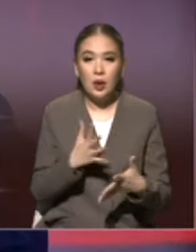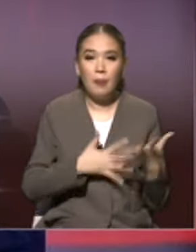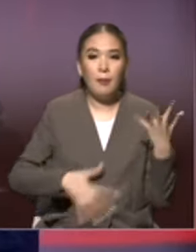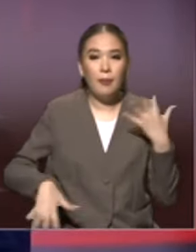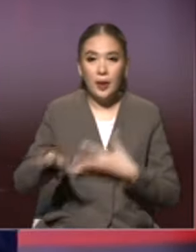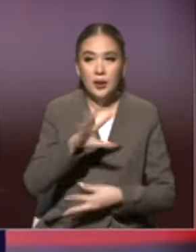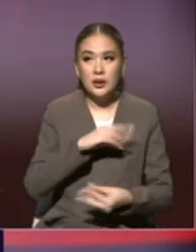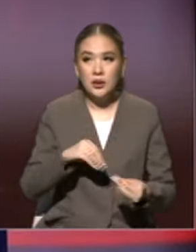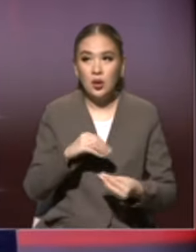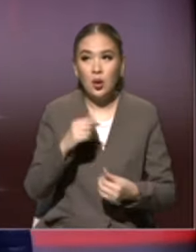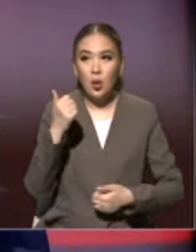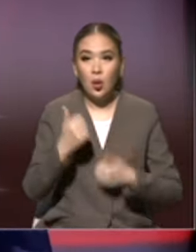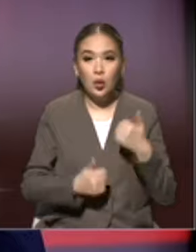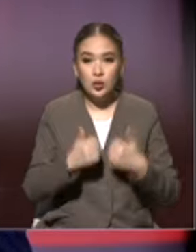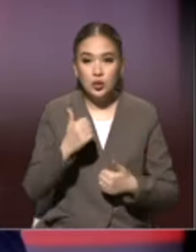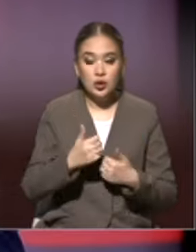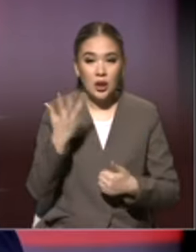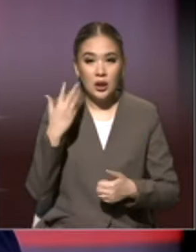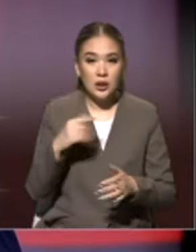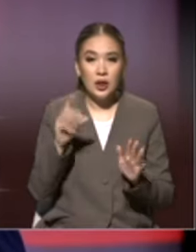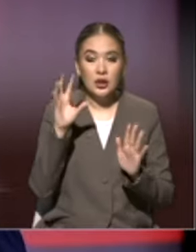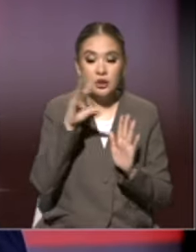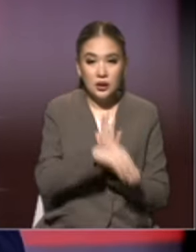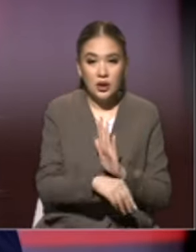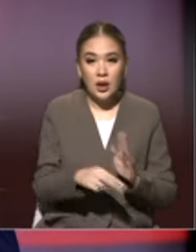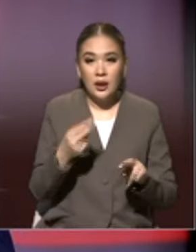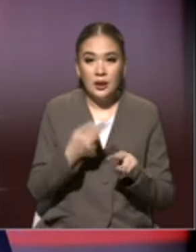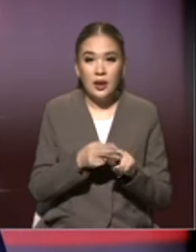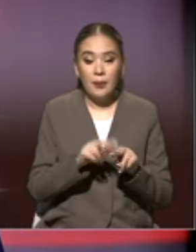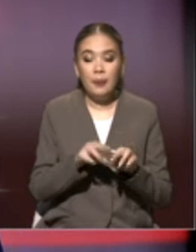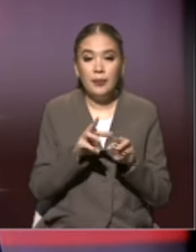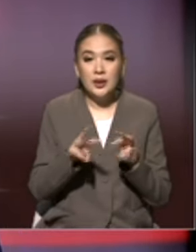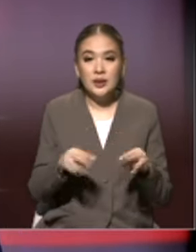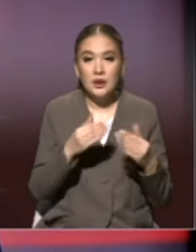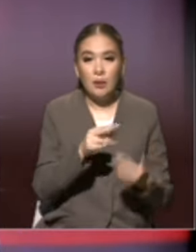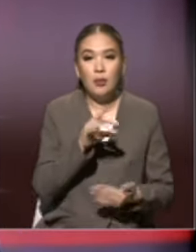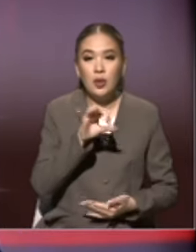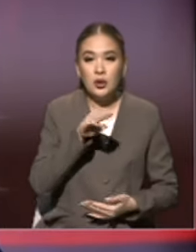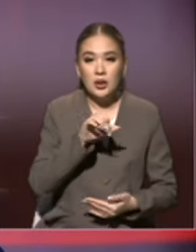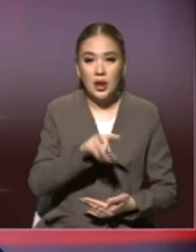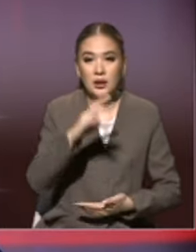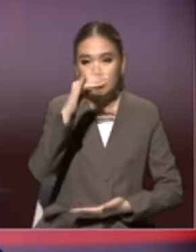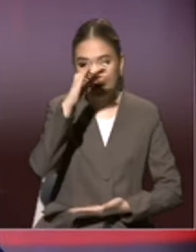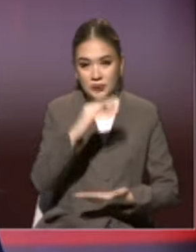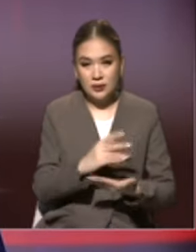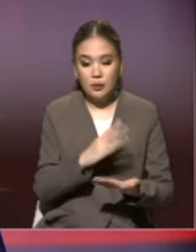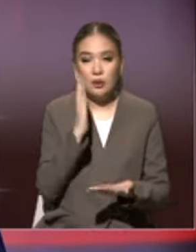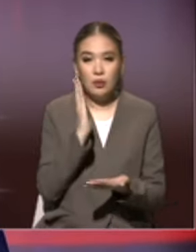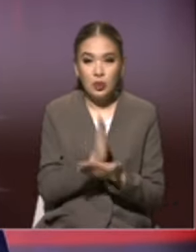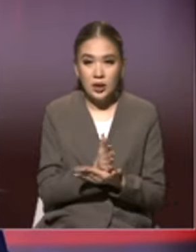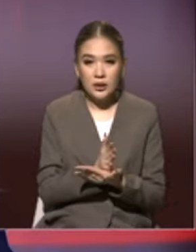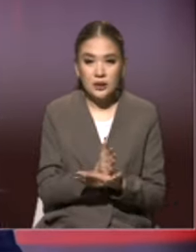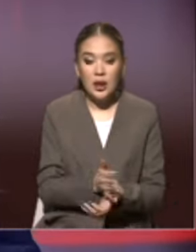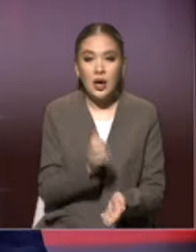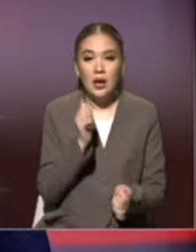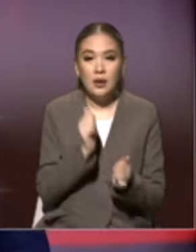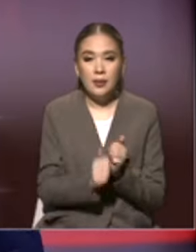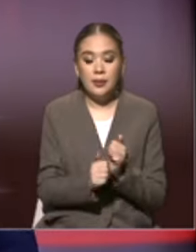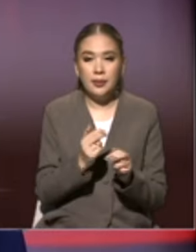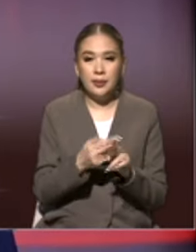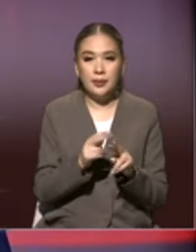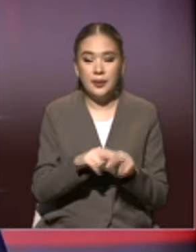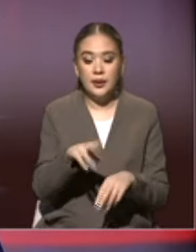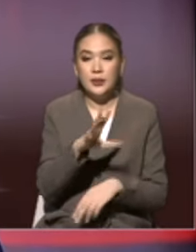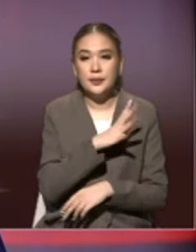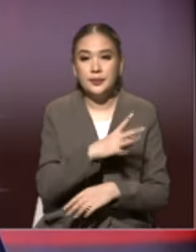барлық жаңағы конкурс өтіп жатқанда бұл жаңағы министрліктің жаңағы порталында тұрады, тізімі тұрады. Әр бір өнім туралы мысал айтайықшы мына